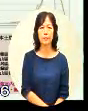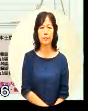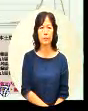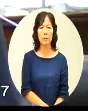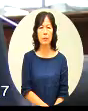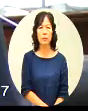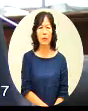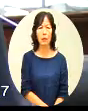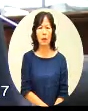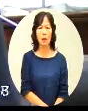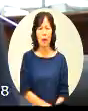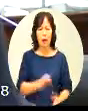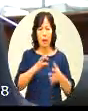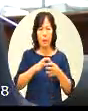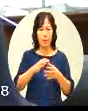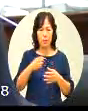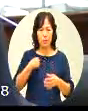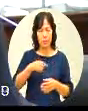因为